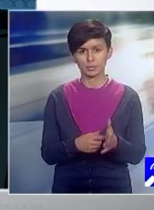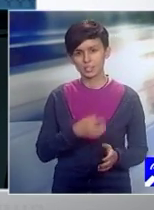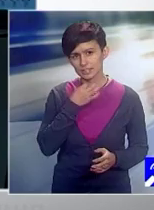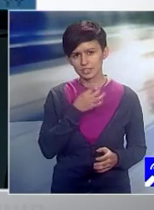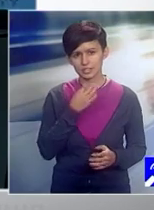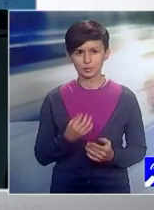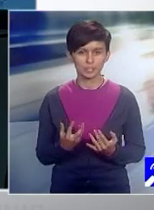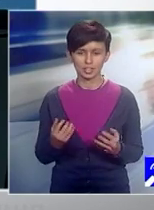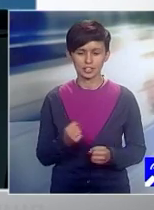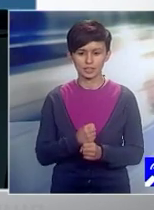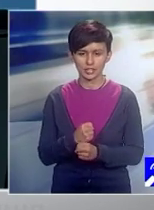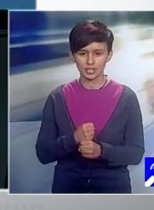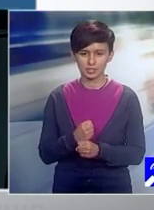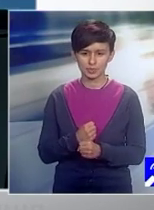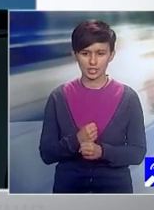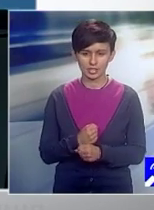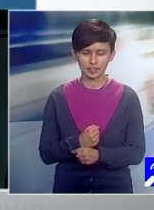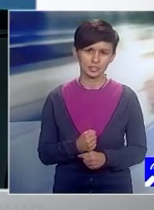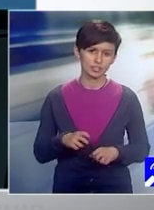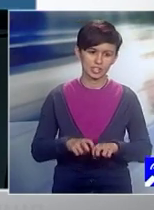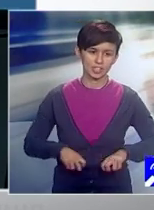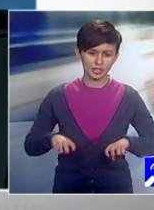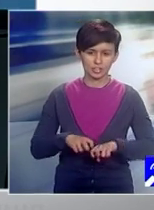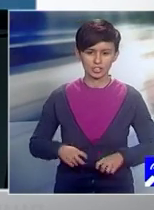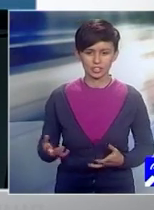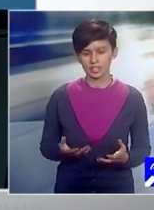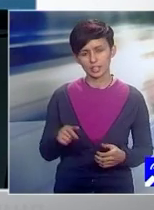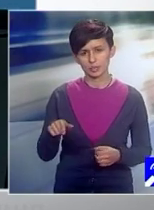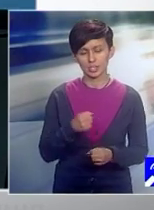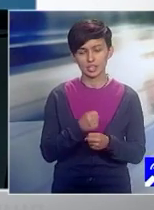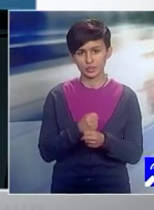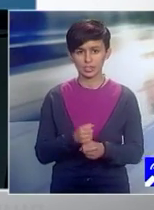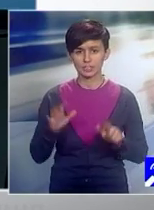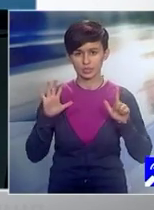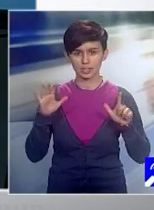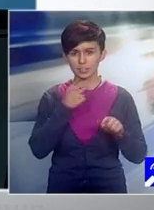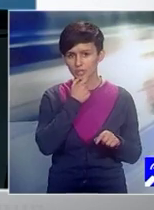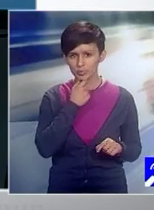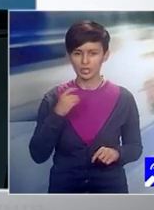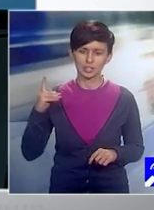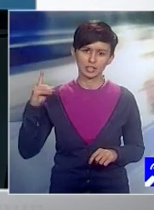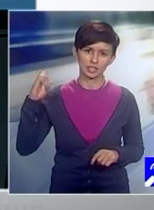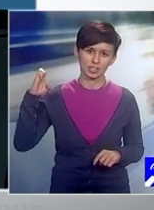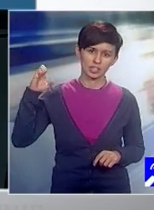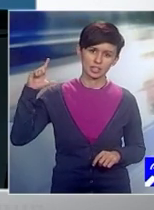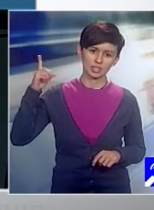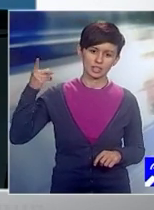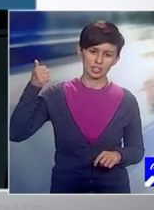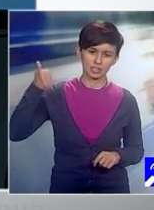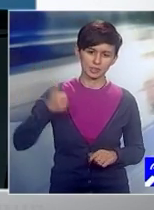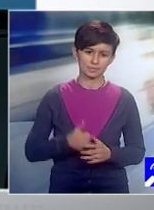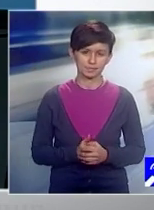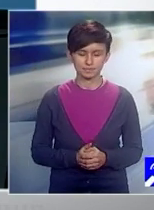din experiențele tale și din cercetările pe care tu le-ai efectuat timp de 7 ani în Delta, dar vii și cu